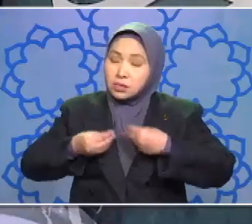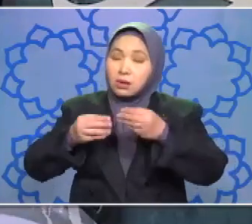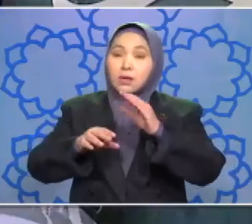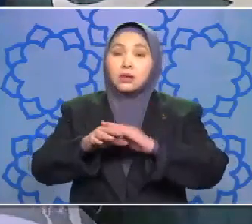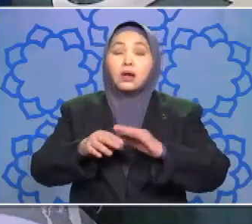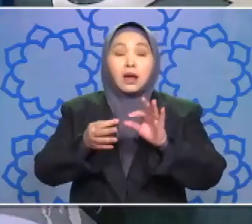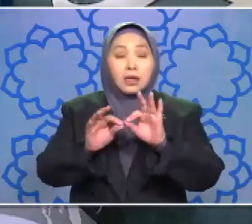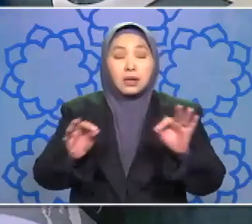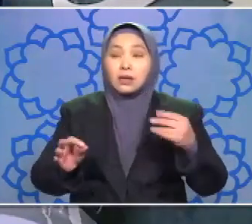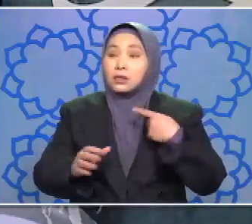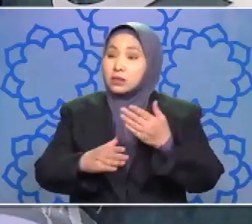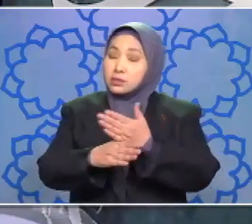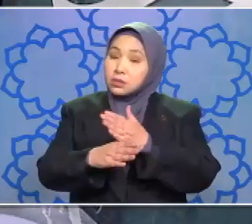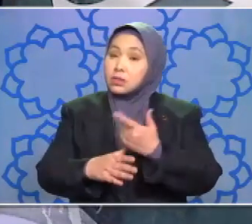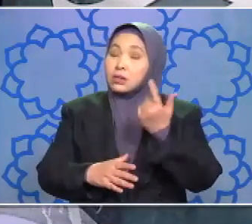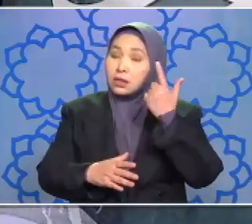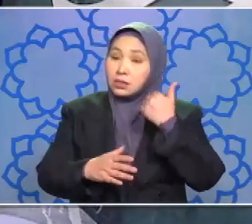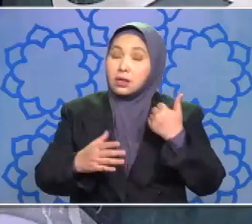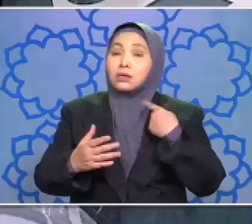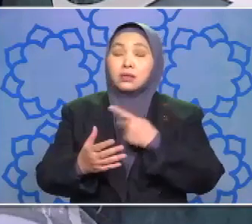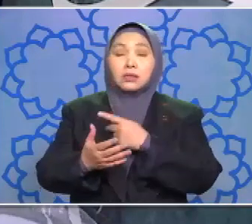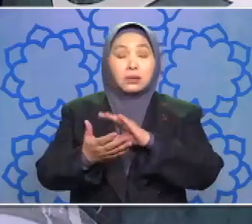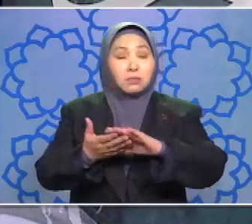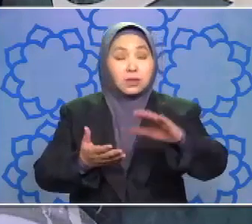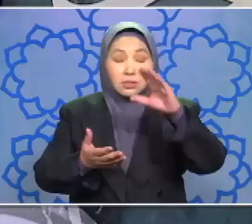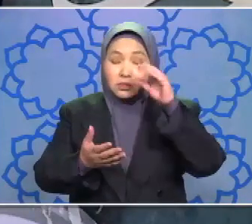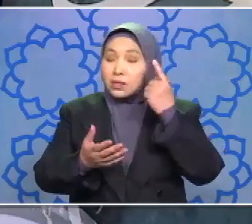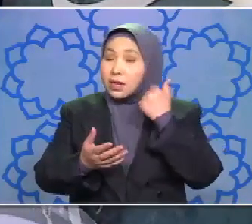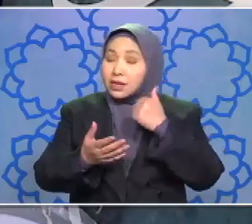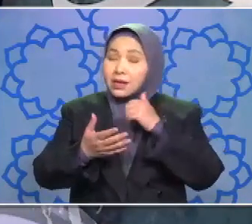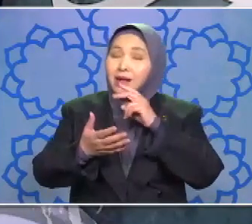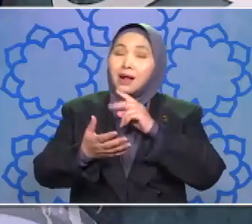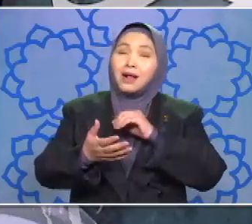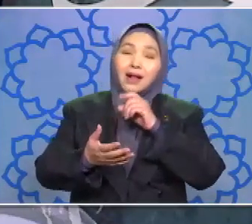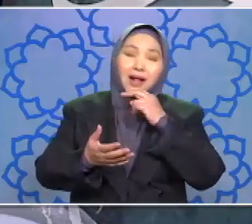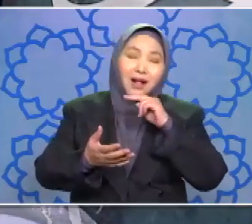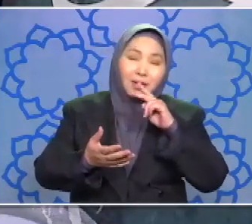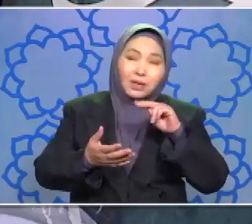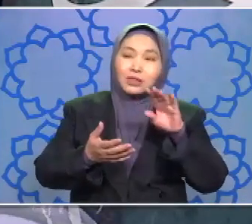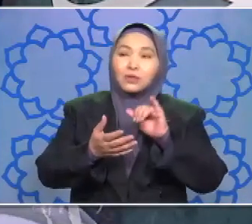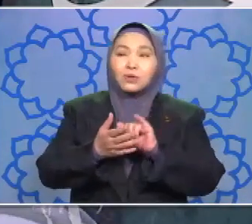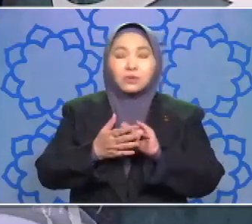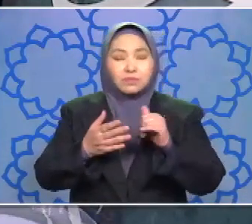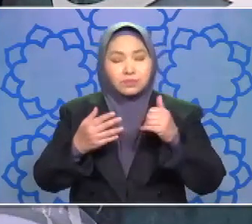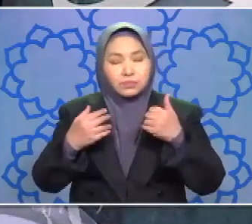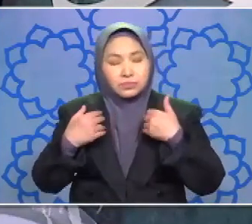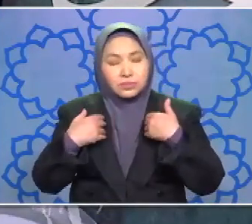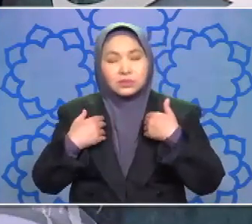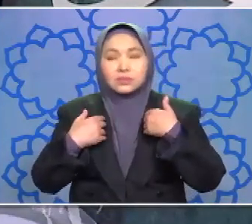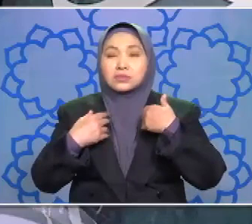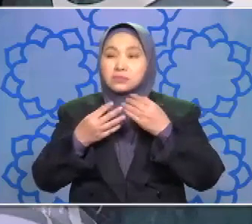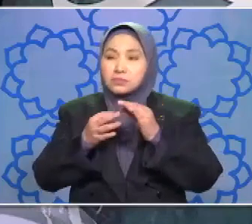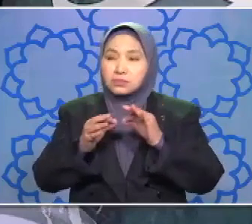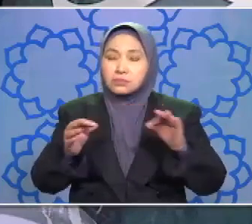yang kita kongsikan, yang kita bacakan sebentar tadi, yang kita belajar sebentar tadi, fa inna rabbakum la raufur rahim.